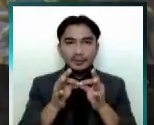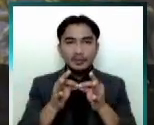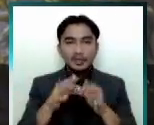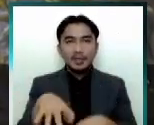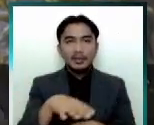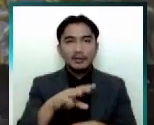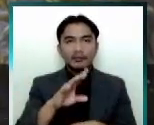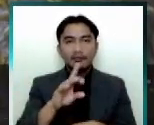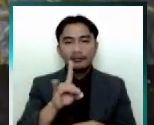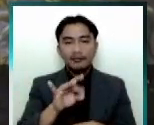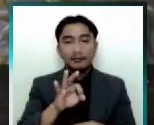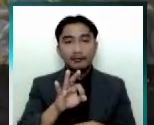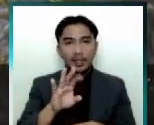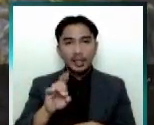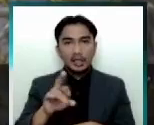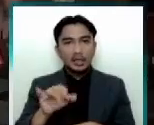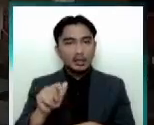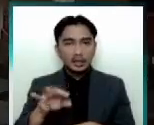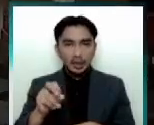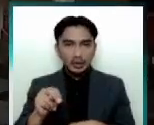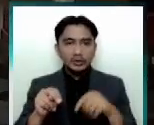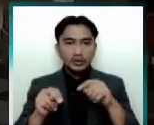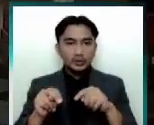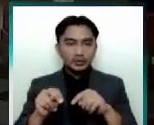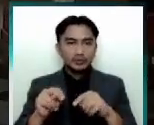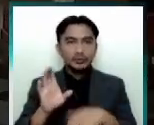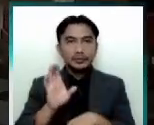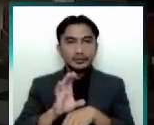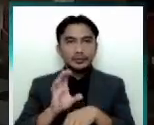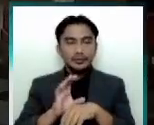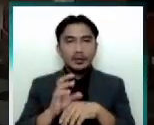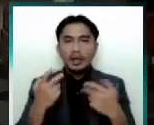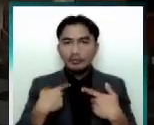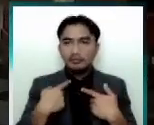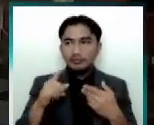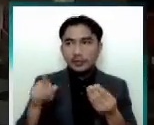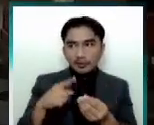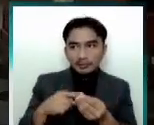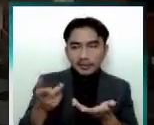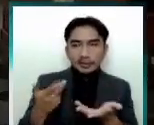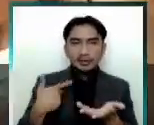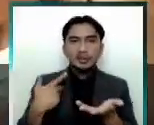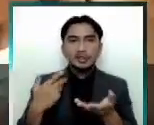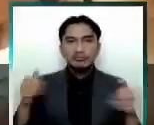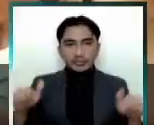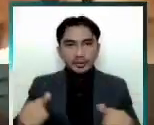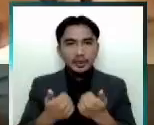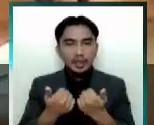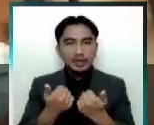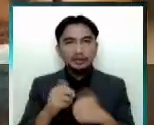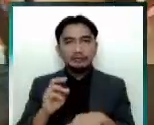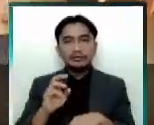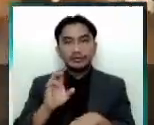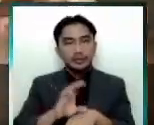Bishops Conferences. Sa sentro sa realidad ang mga hamon at mga hamon sa simbahang Katolika sa Asia ang